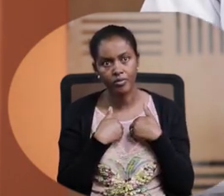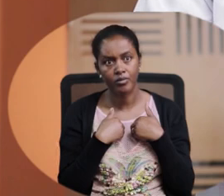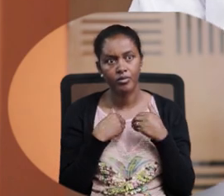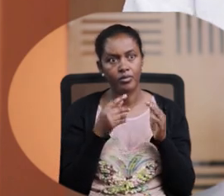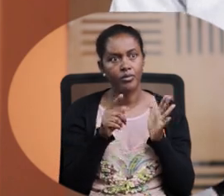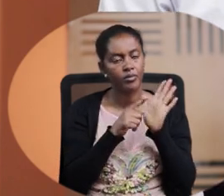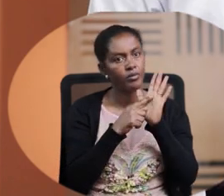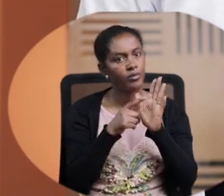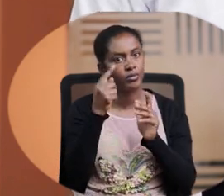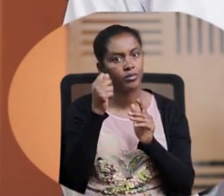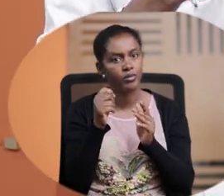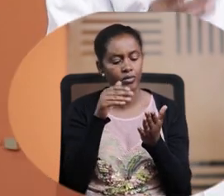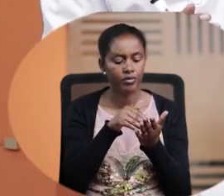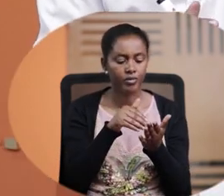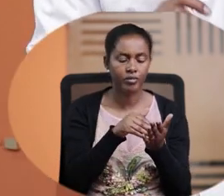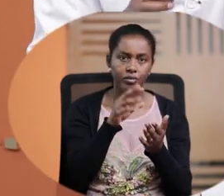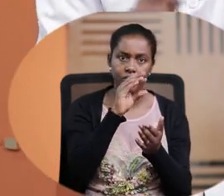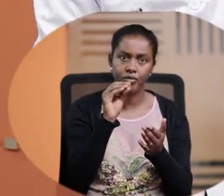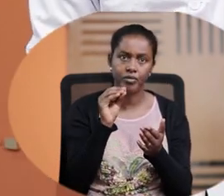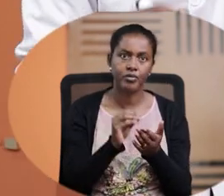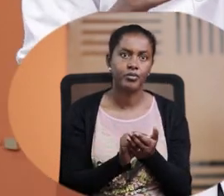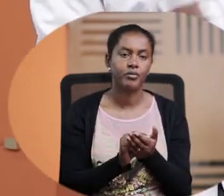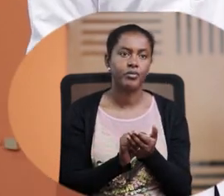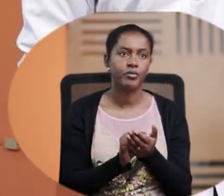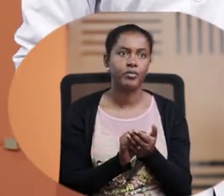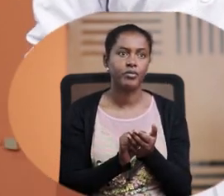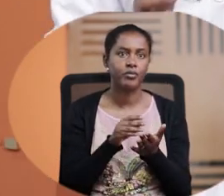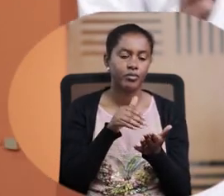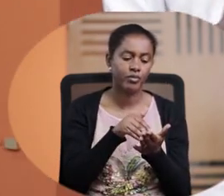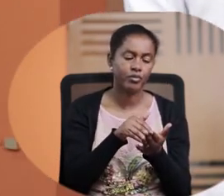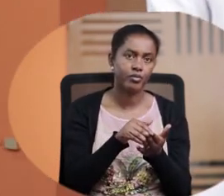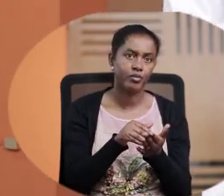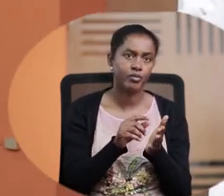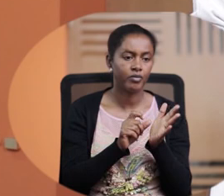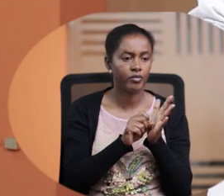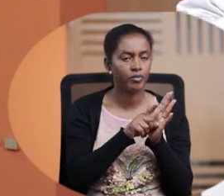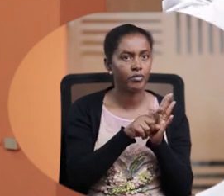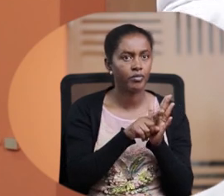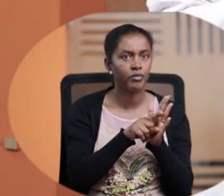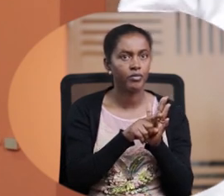fi deddeebi'insa ofirraa qaba deddeebi'insa ofirraa qaba fakkeenyaaf